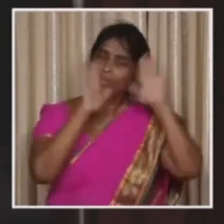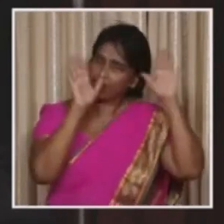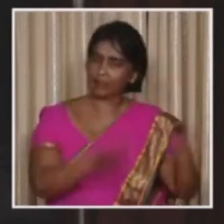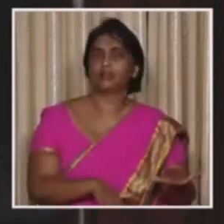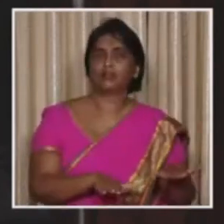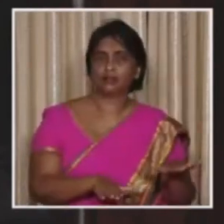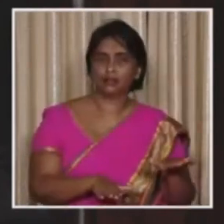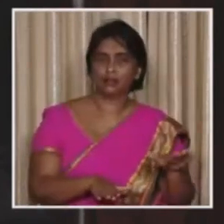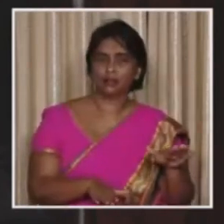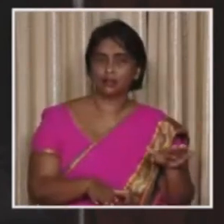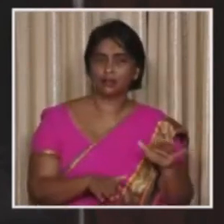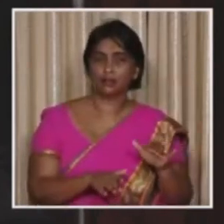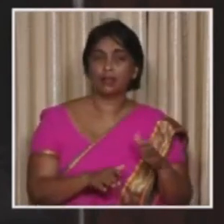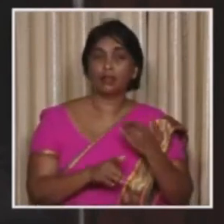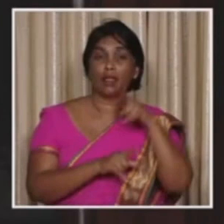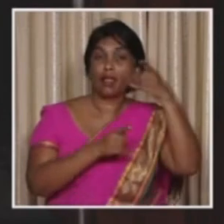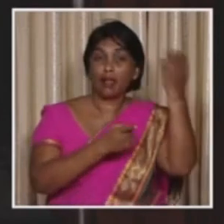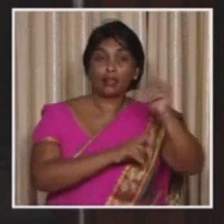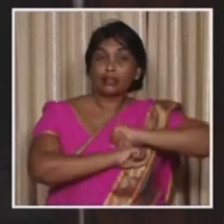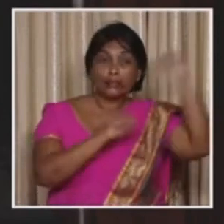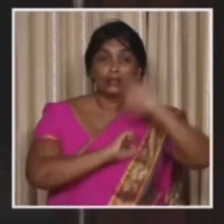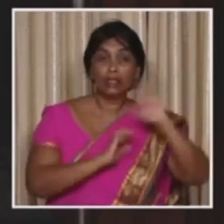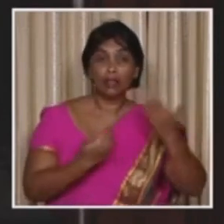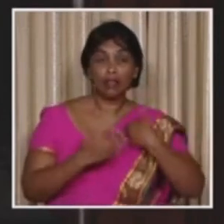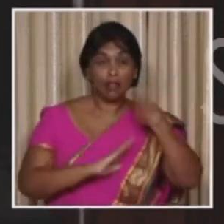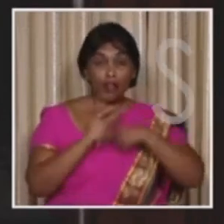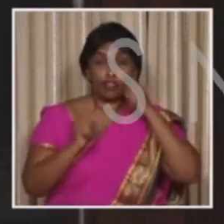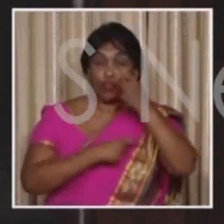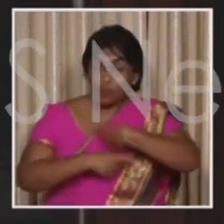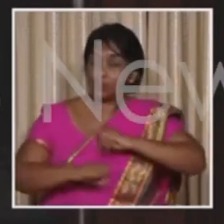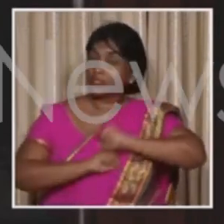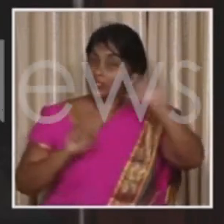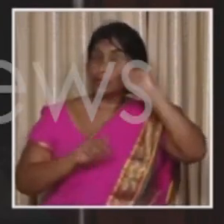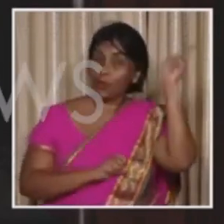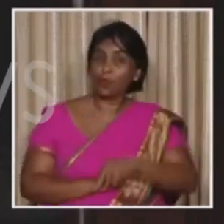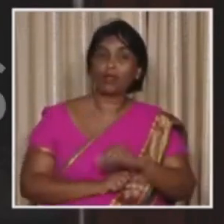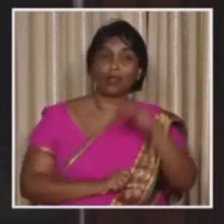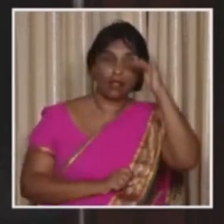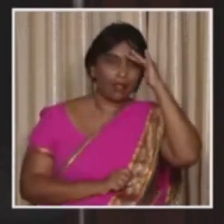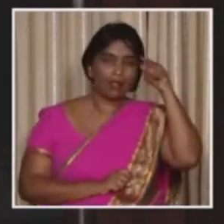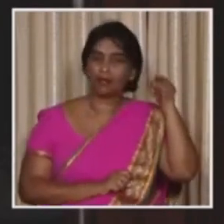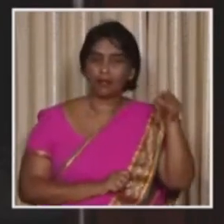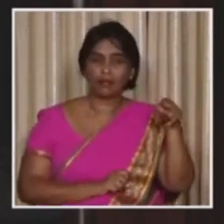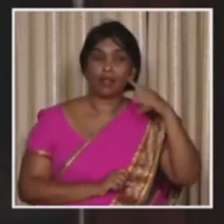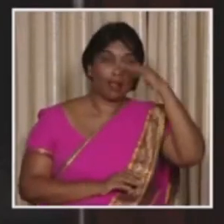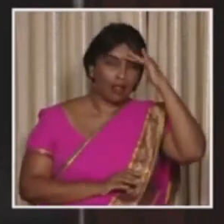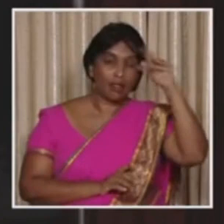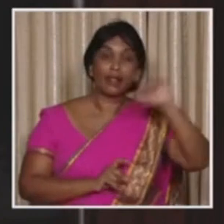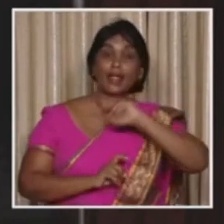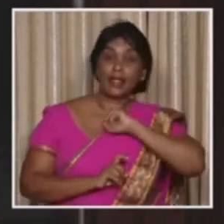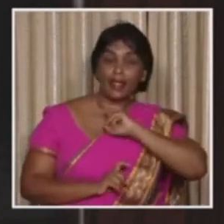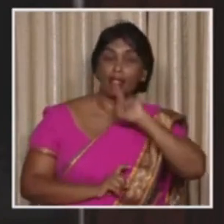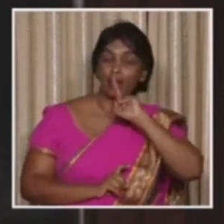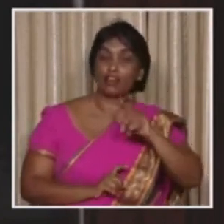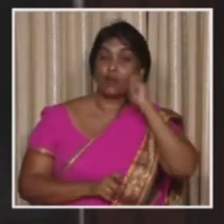ඉන්න. අනුන්ට නෙමෙයි ජය වෙන්න ඕනේ මේ රටේ මිනිස්සුන්ට. නායකයා මේනසේ නායකයා කෑ ගහලා කියනෝනේ මේ